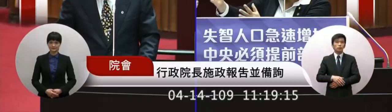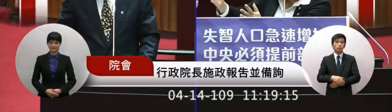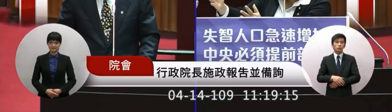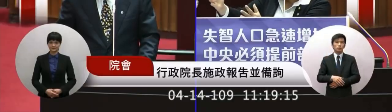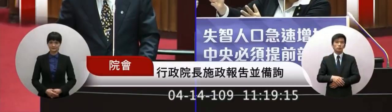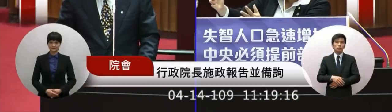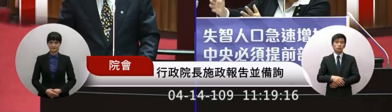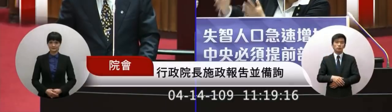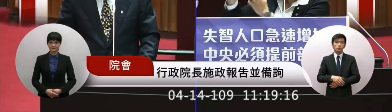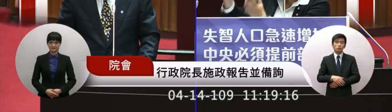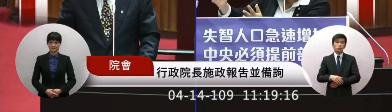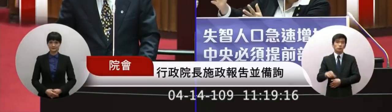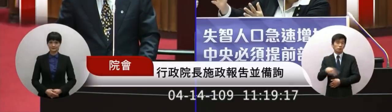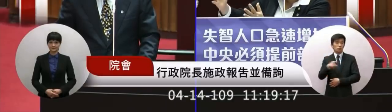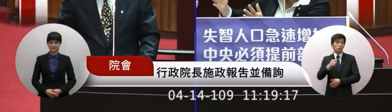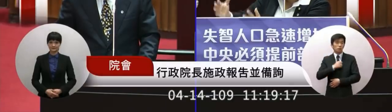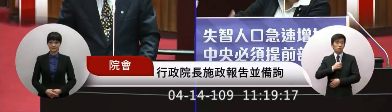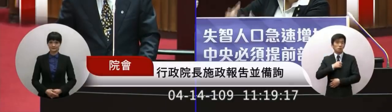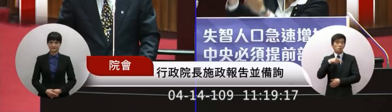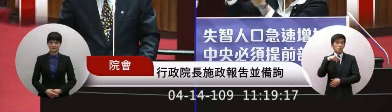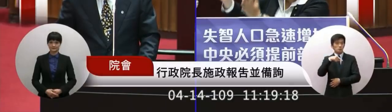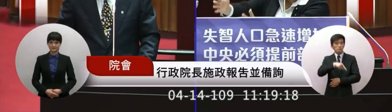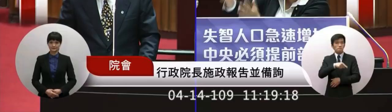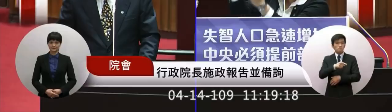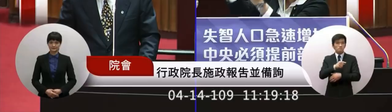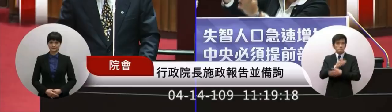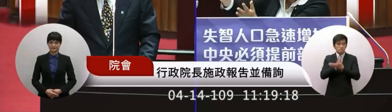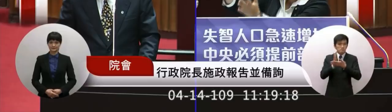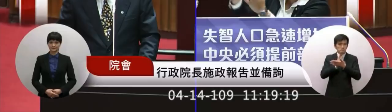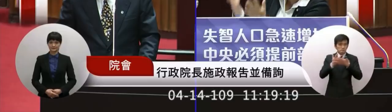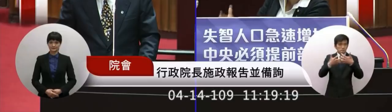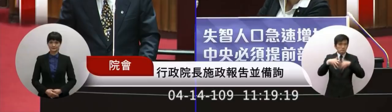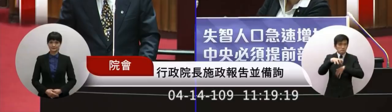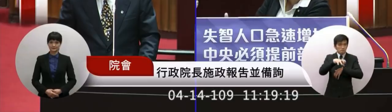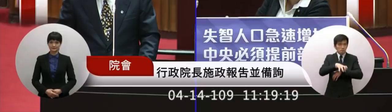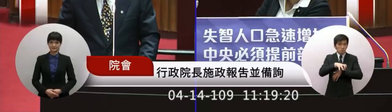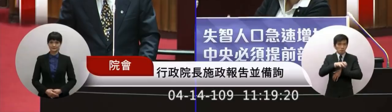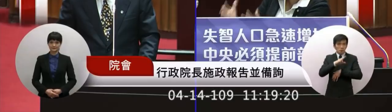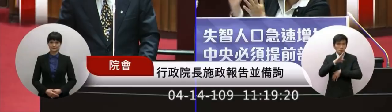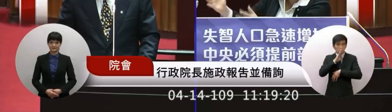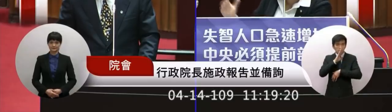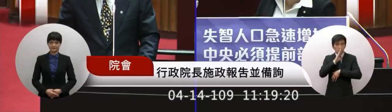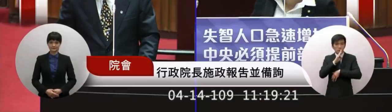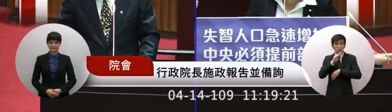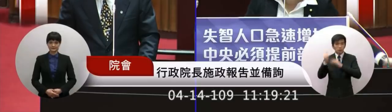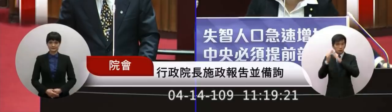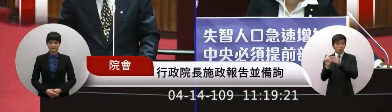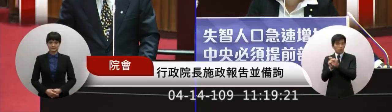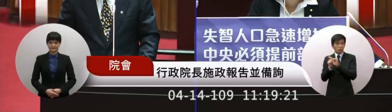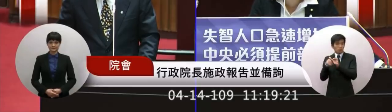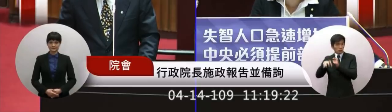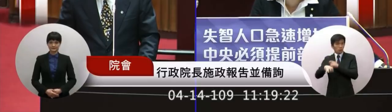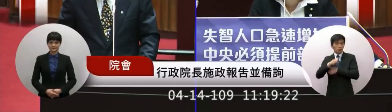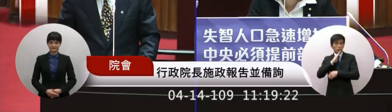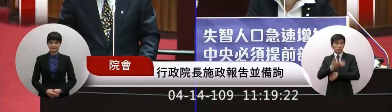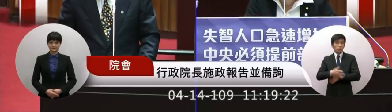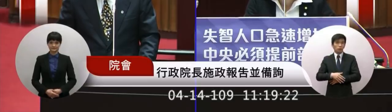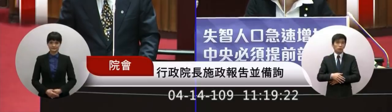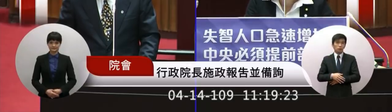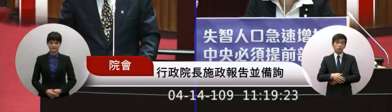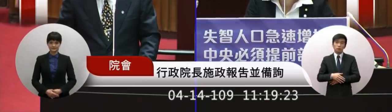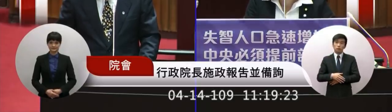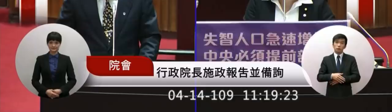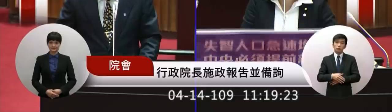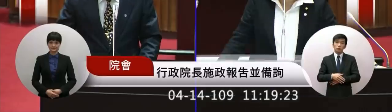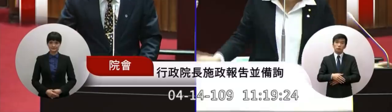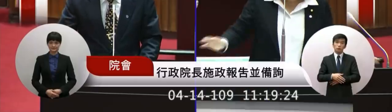我們知道你們的監測是不是都在當地的所在監測是不是這樣啦市